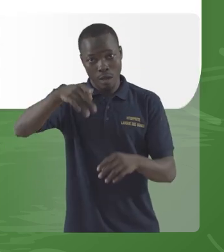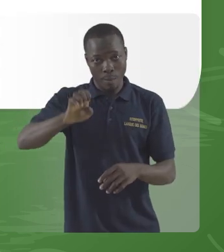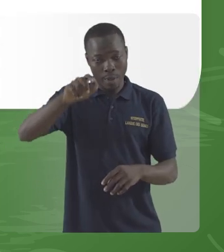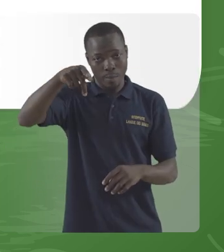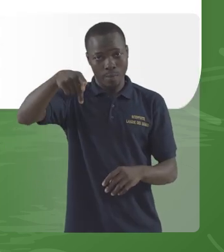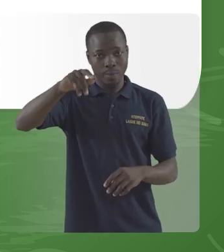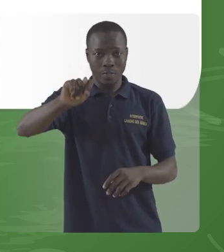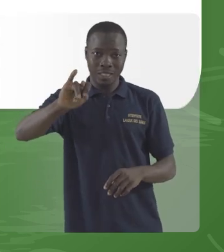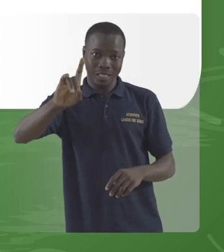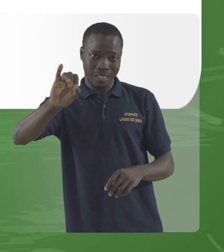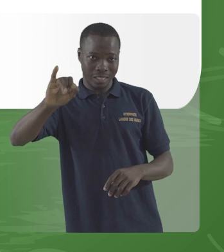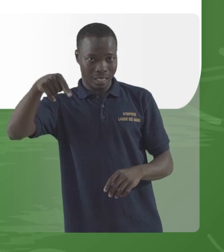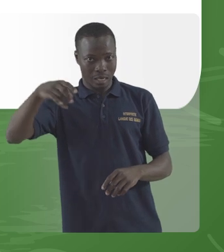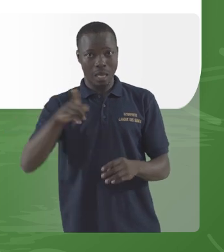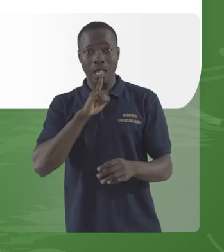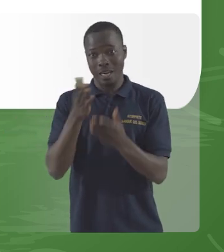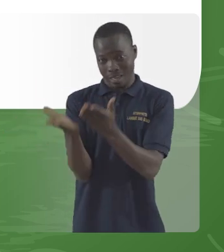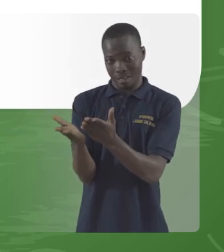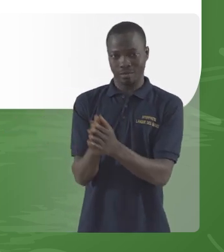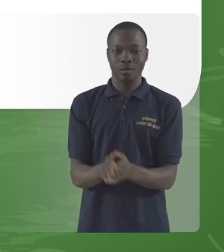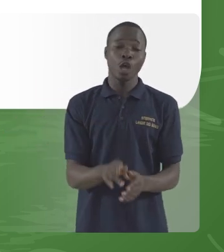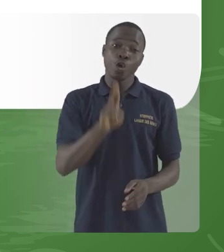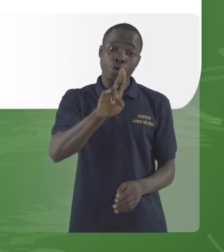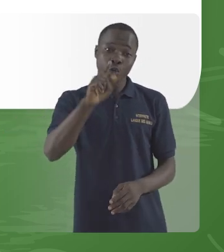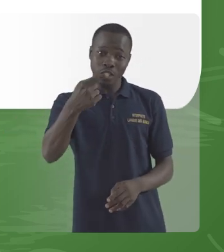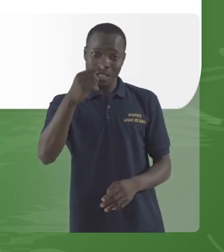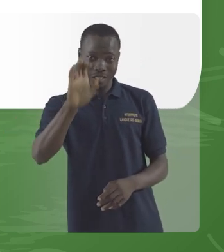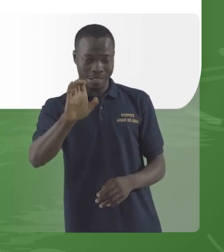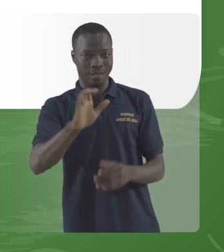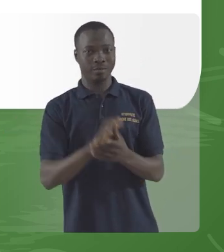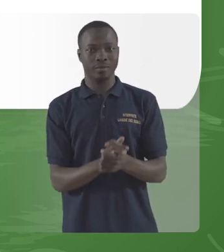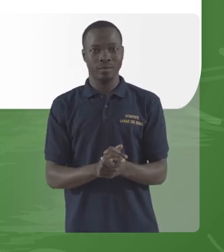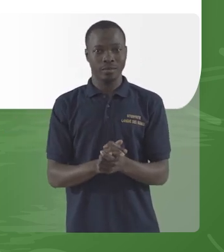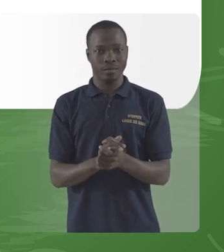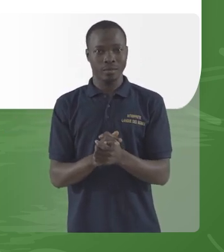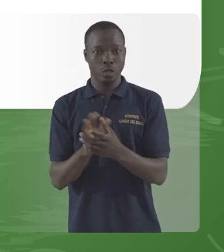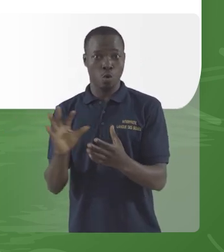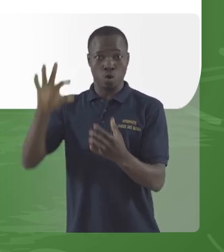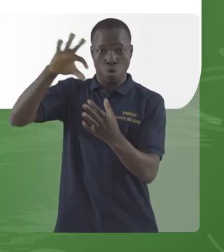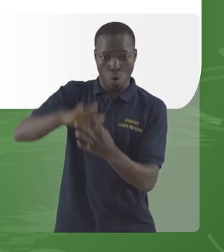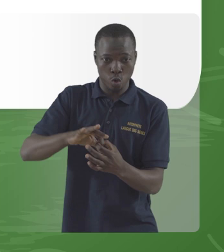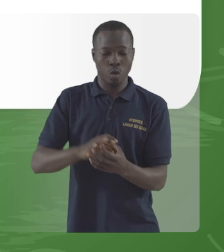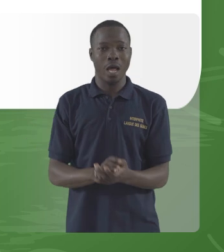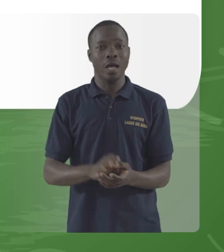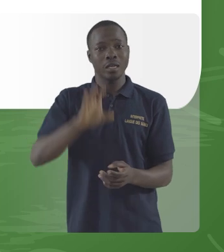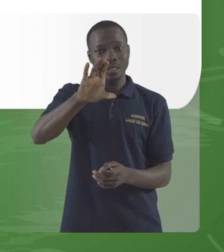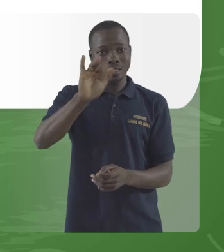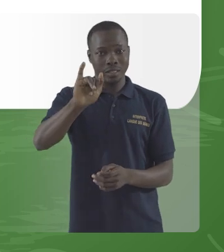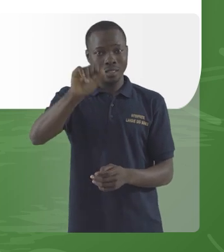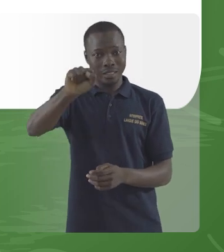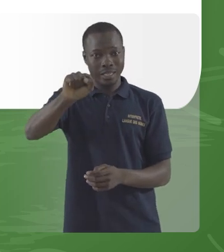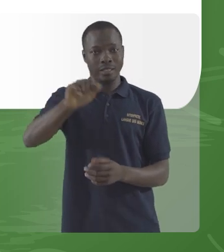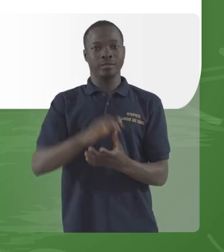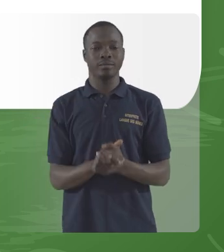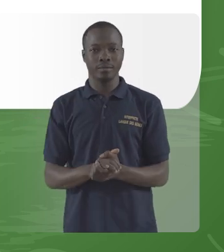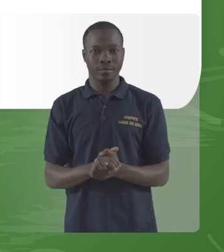UGC, qui code pour la